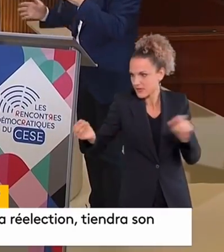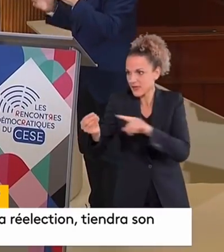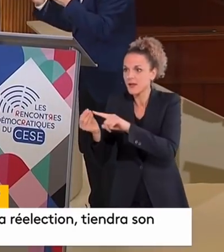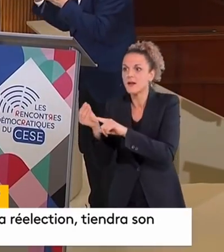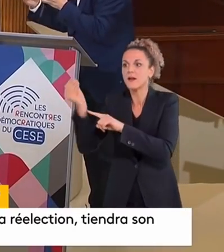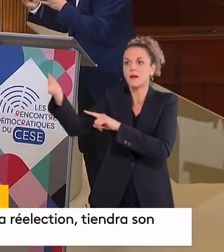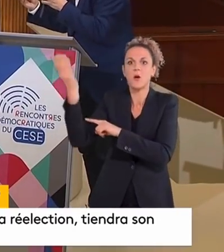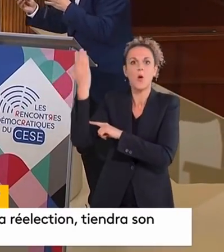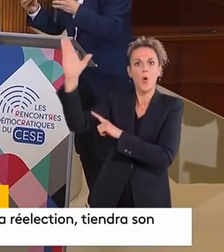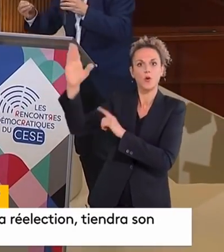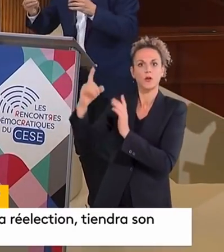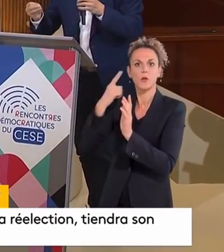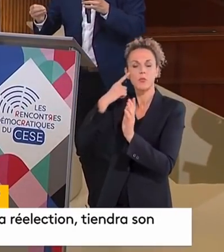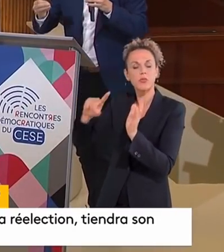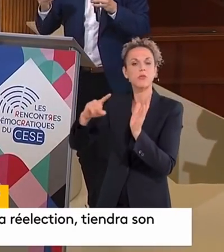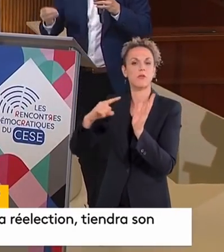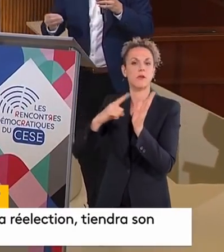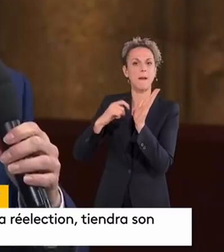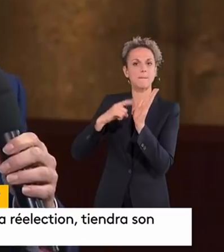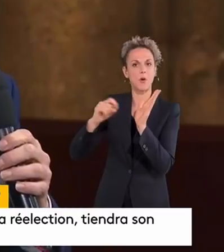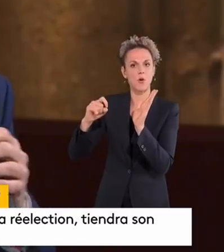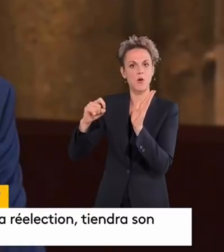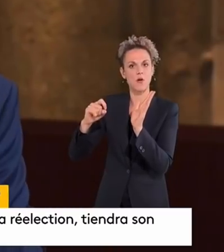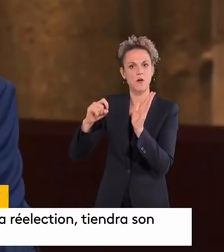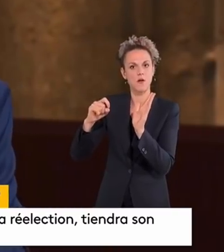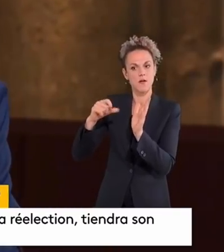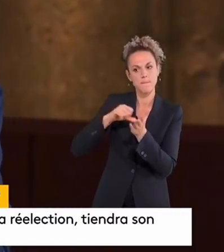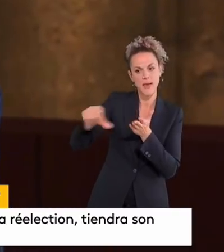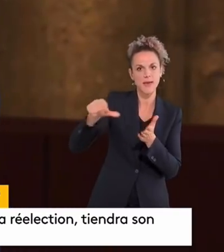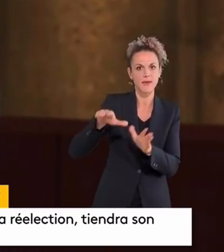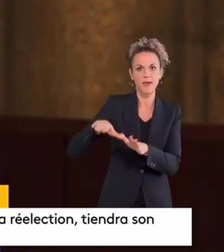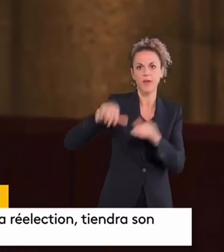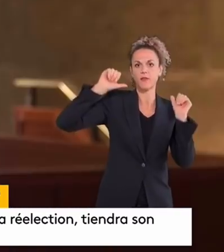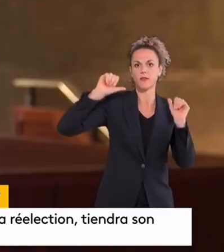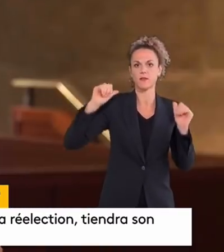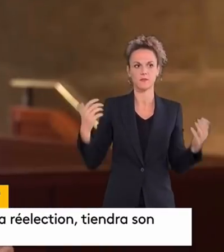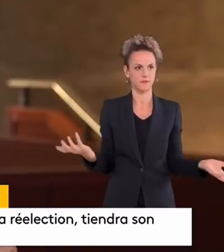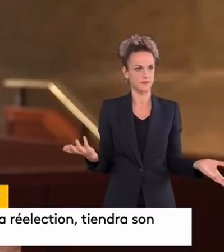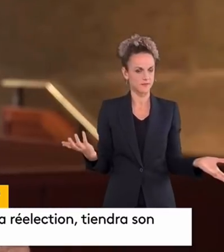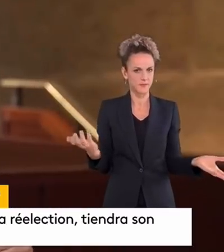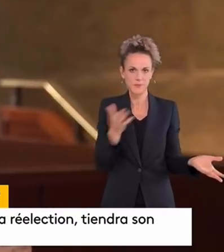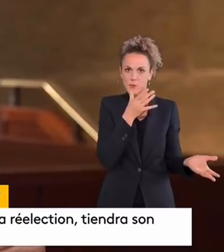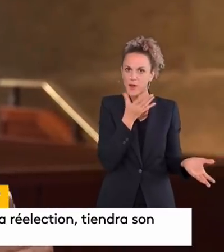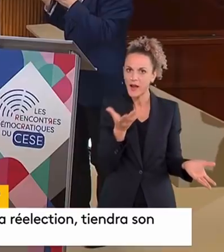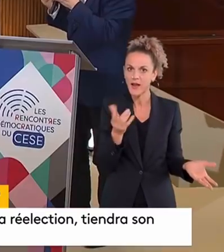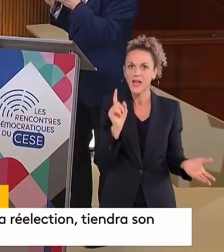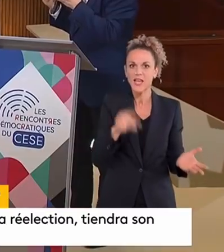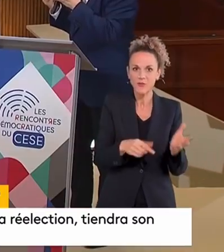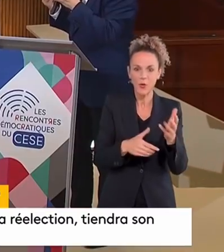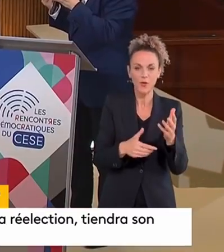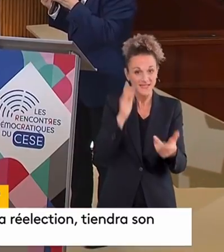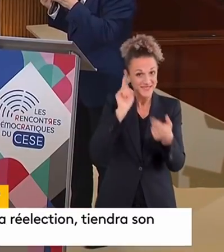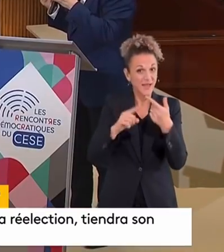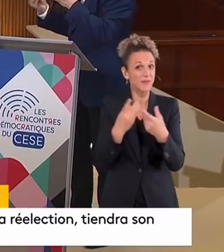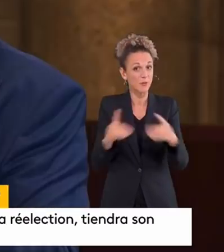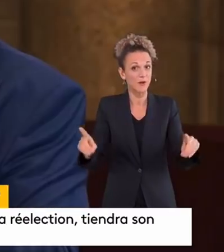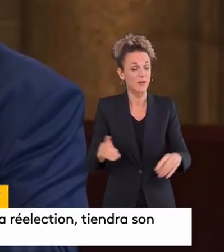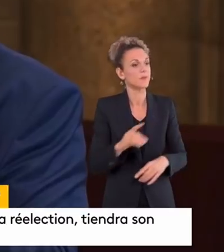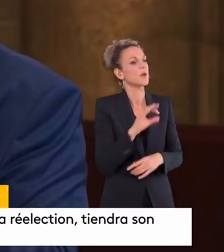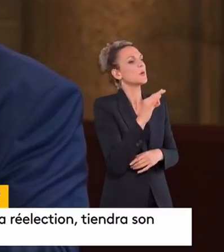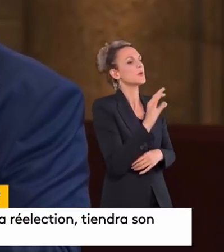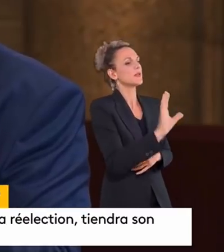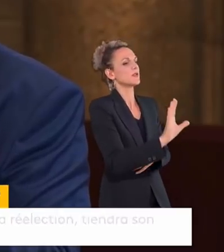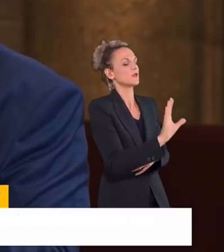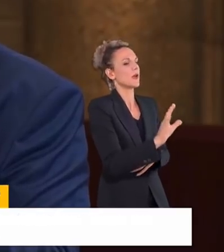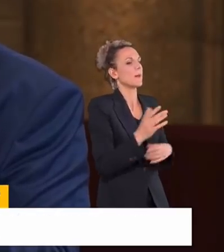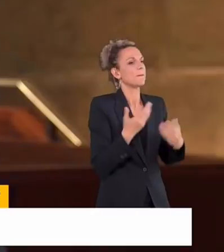c'est indécent. Vous vous rendez compte à un moment donné où on a besoin de reconstruire le pays. Oui, mais c'est une question démocratique quand même. Il est en file, Fabien Roussel. Nos richesses. Les